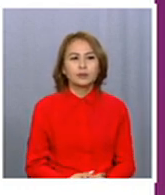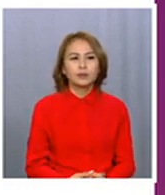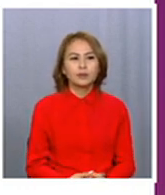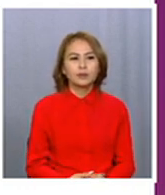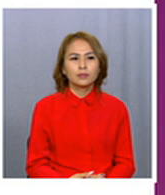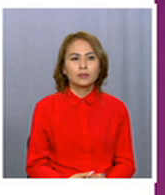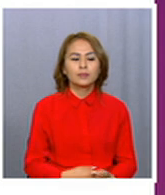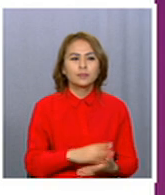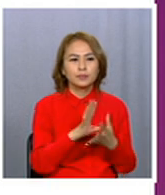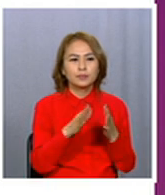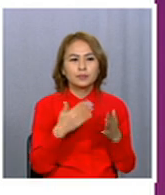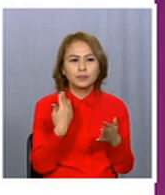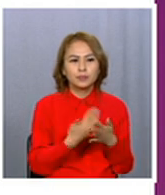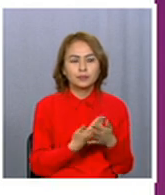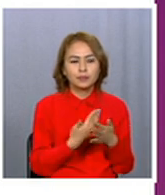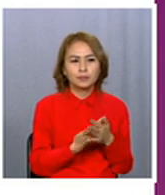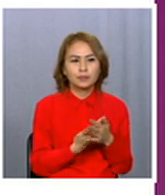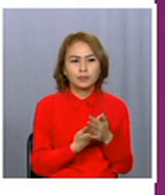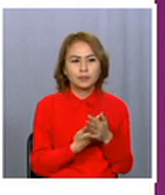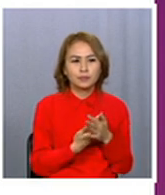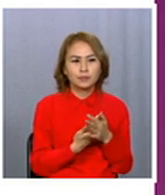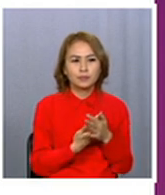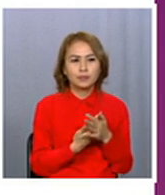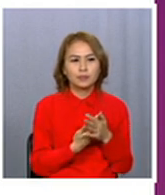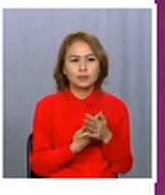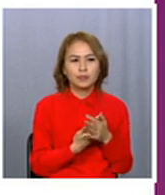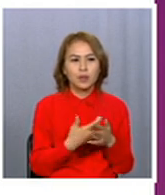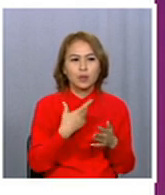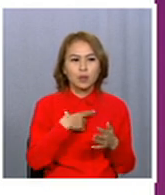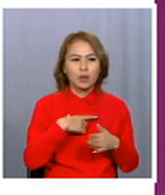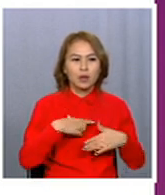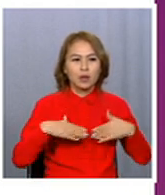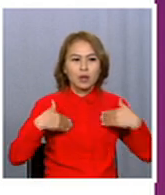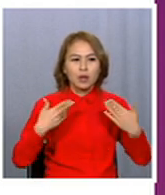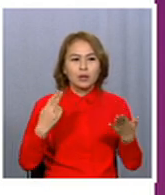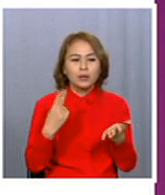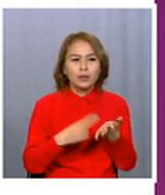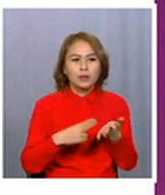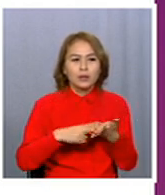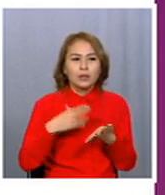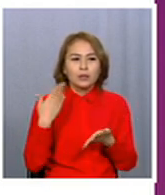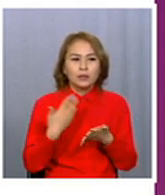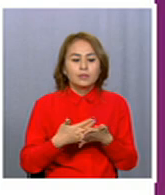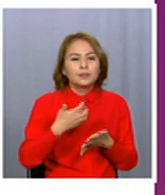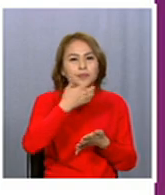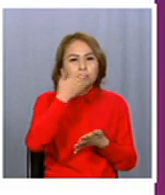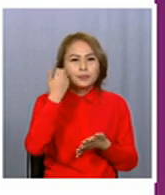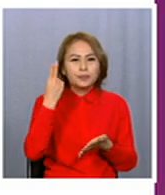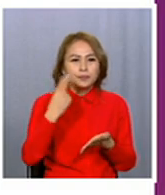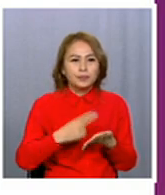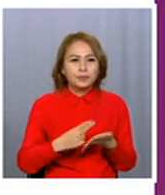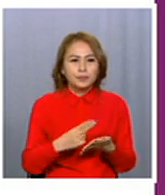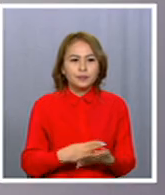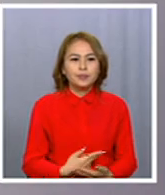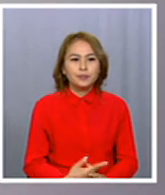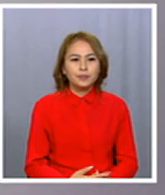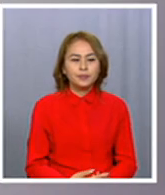нақты мысалдар келтіру. Өз пікіріңді аргументтер мен мысалдар арқылы дәлелдеу